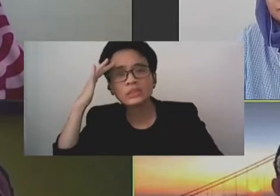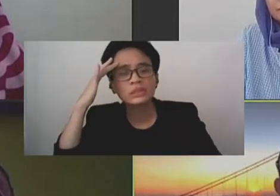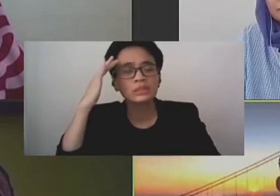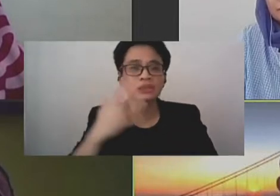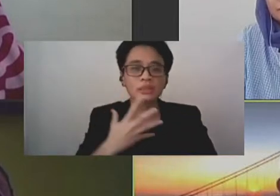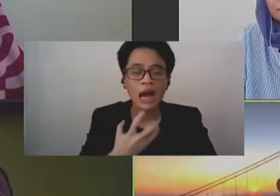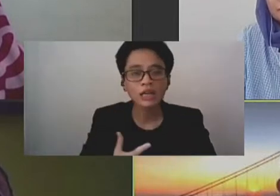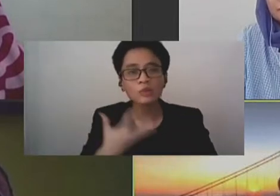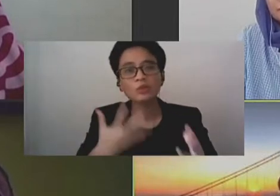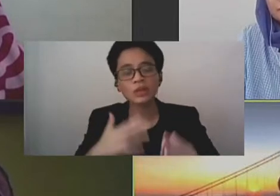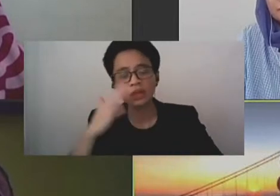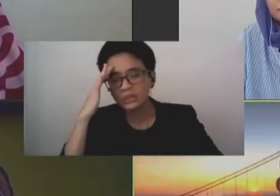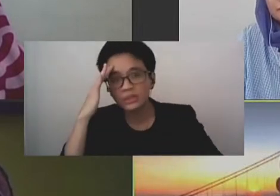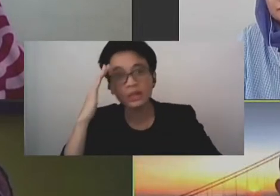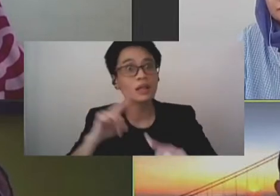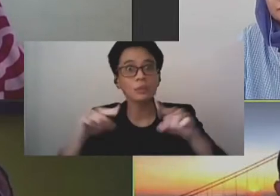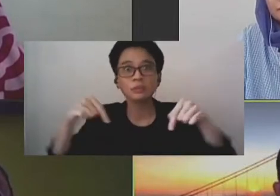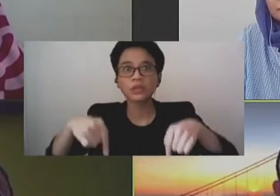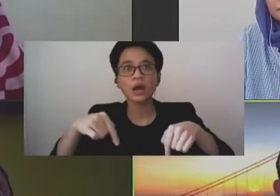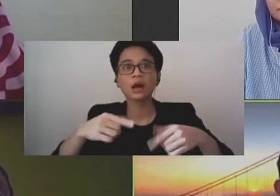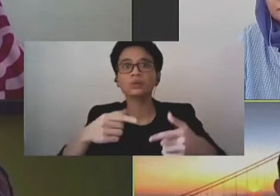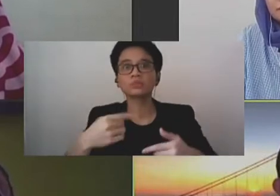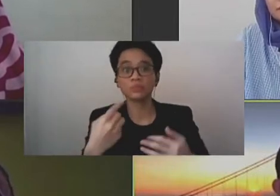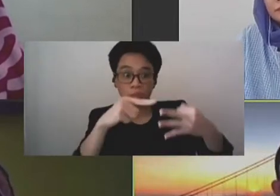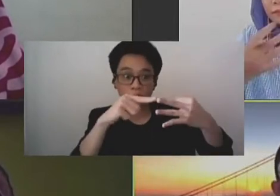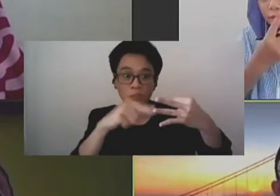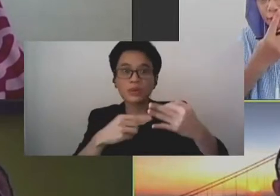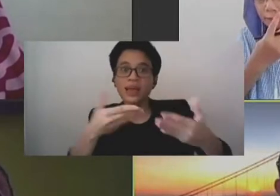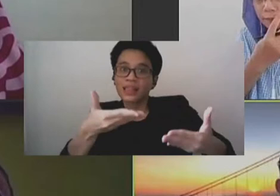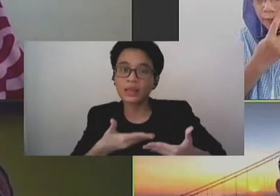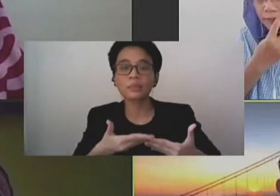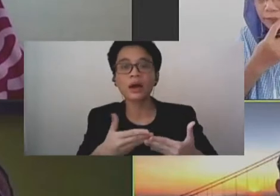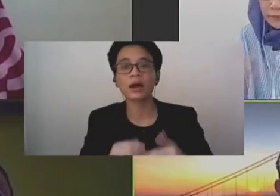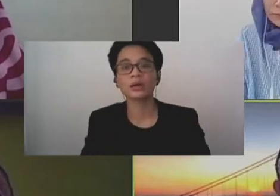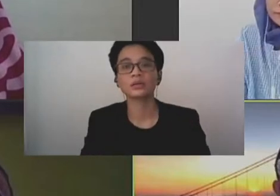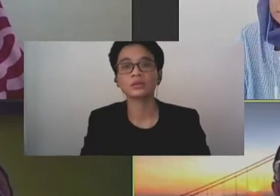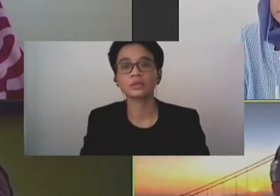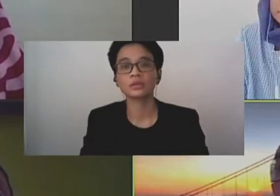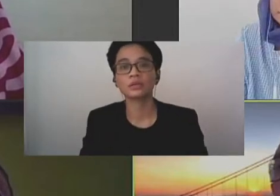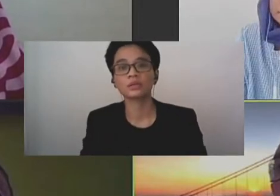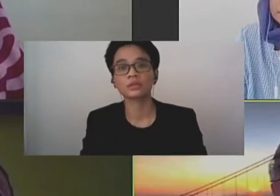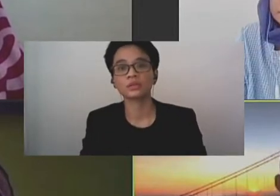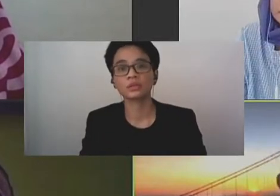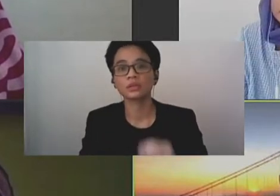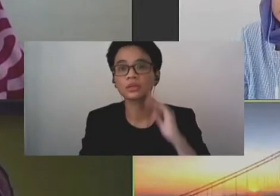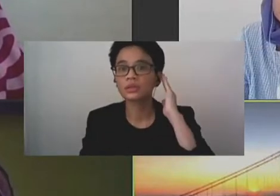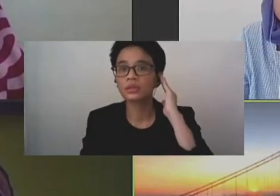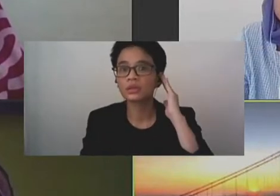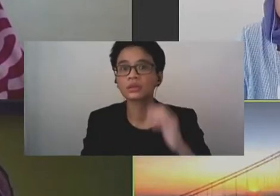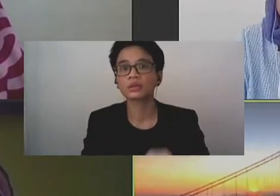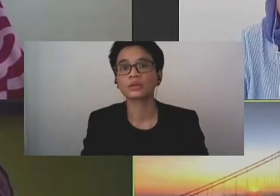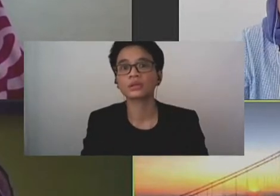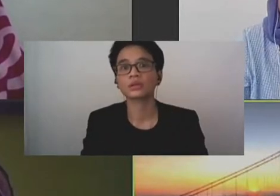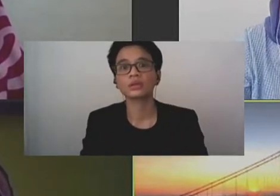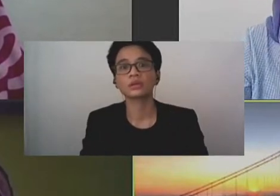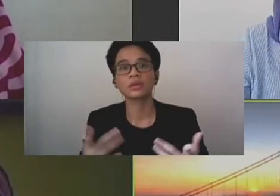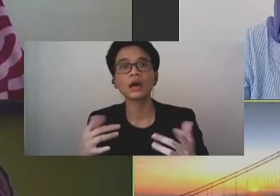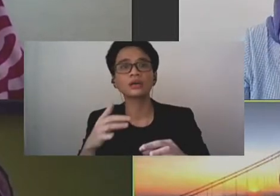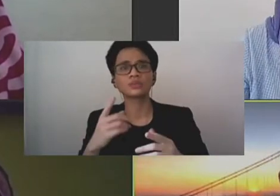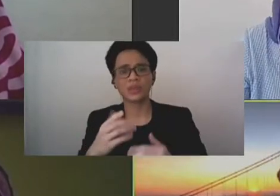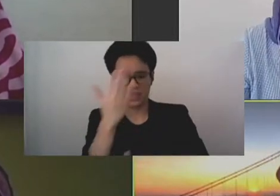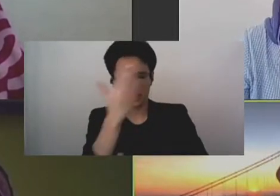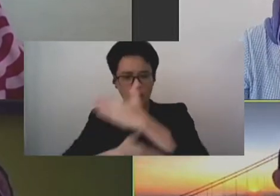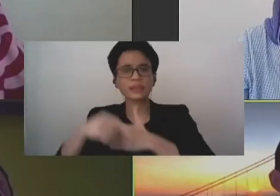macam, tapi after all semua dari kita perlu belajar bahwa saya tidak ada disabilitas, bahwa saya the only disability is in life is a bad attitude,